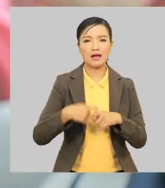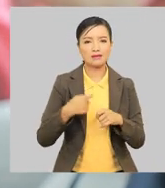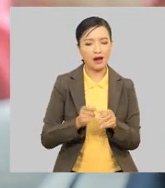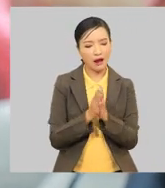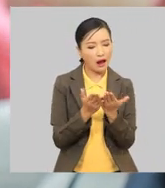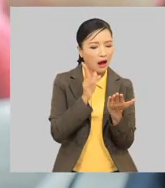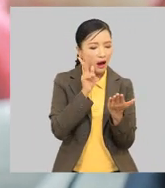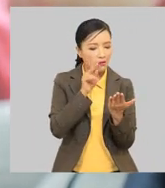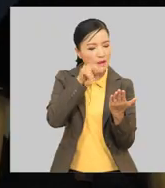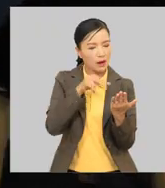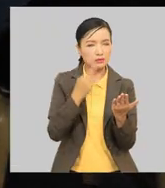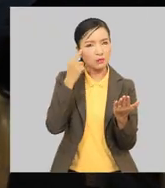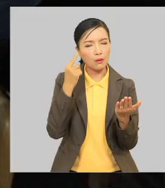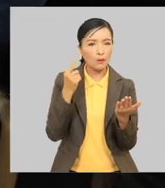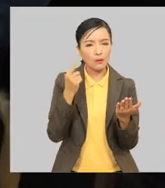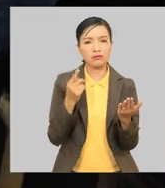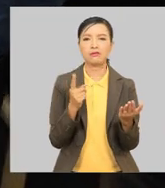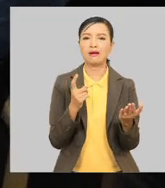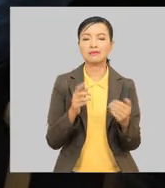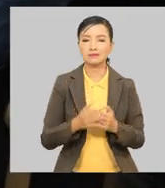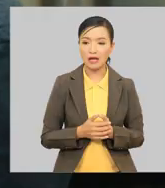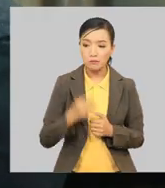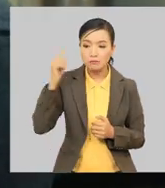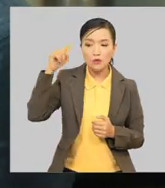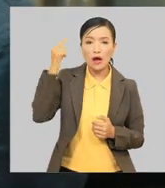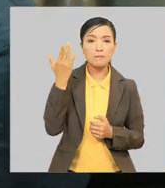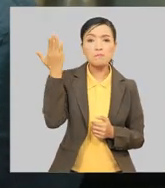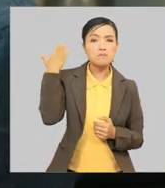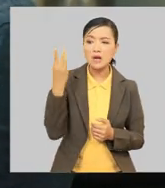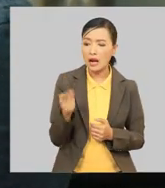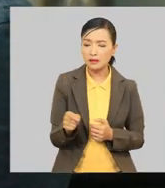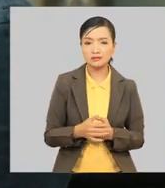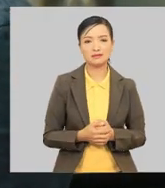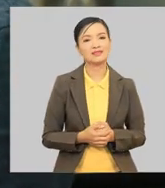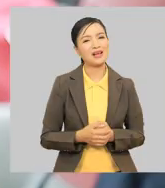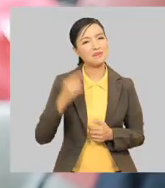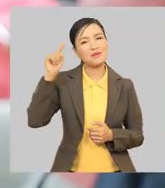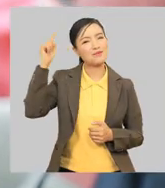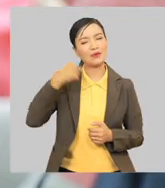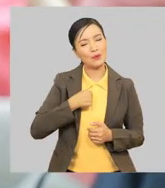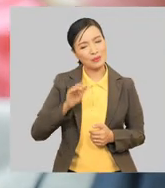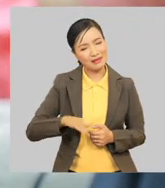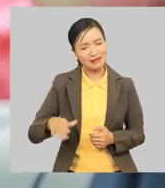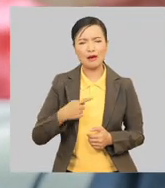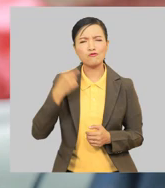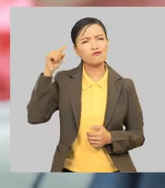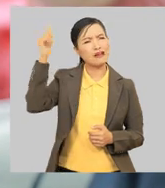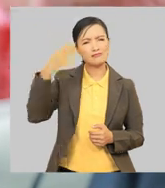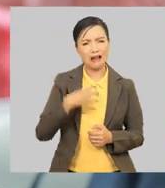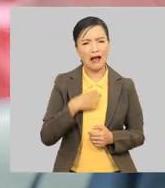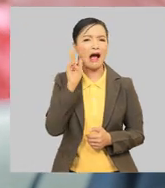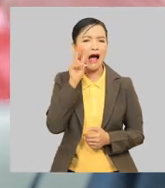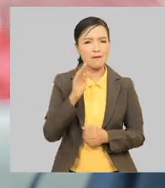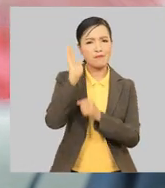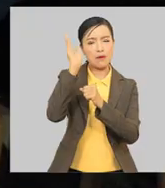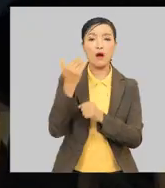าธิในการอ่านข่าวค่ะ อันนี้เป็นความฝันของเราตั้งแต่เมื่อไหร่ครับผู้ประกาศข่าว เป็นความฝันตั้งแต่เด็กๆเลยค่ะ